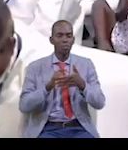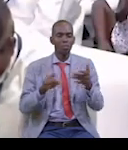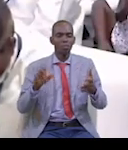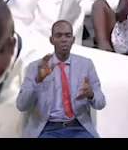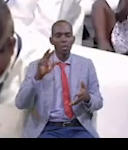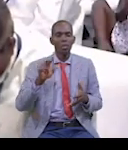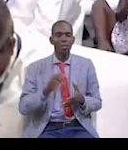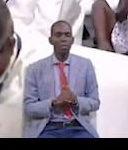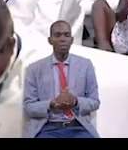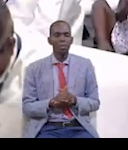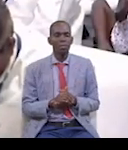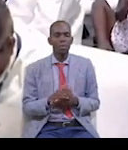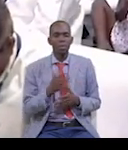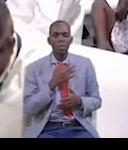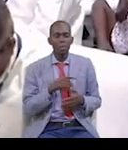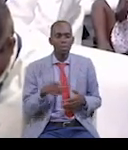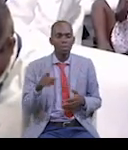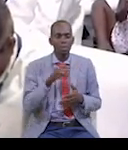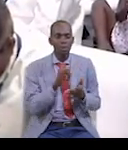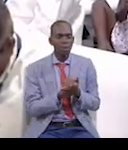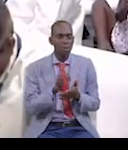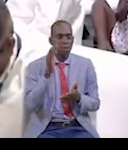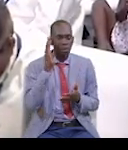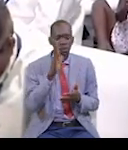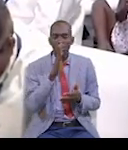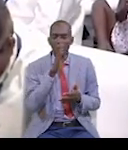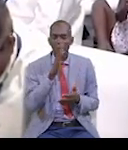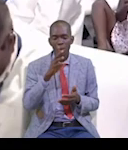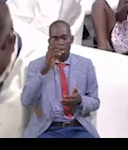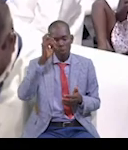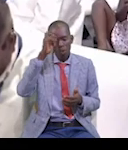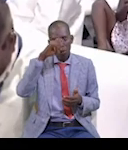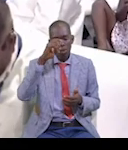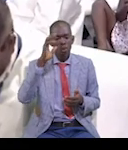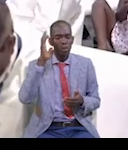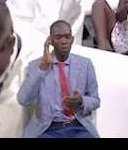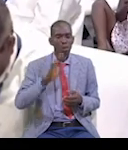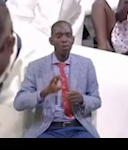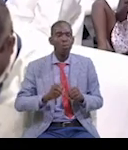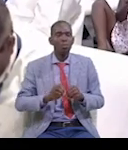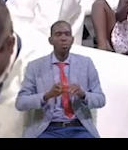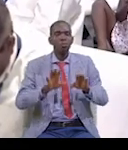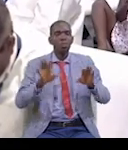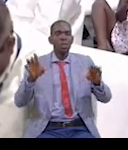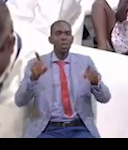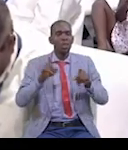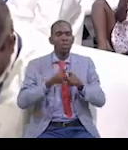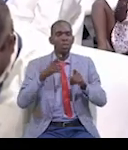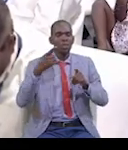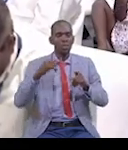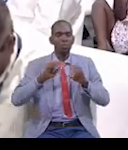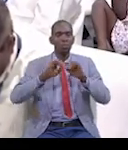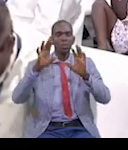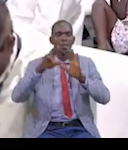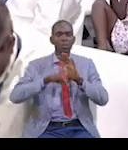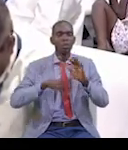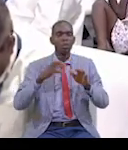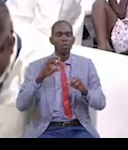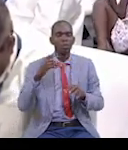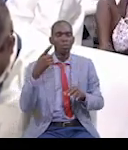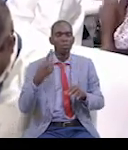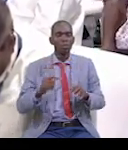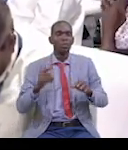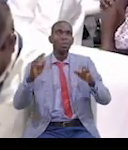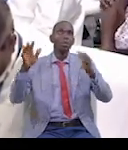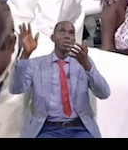వచనంలో. And he that the wise shall shine as the brightness of the firmament. బుద్ధిమంతులైతే